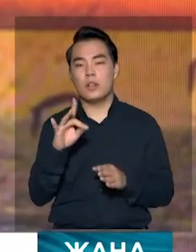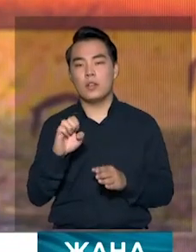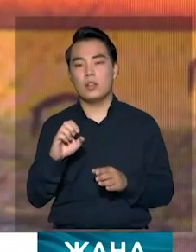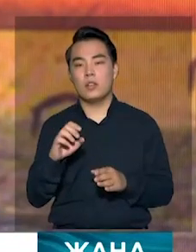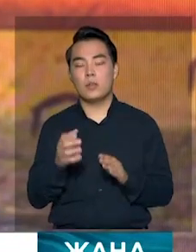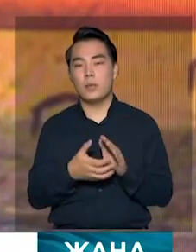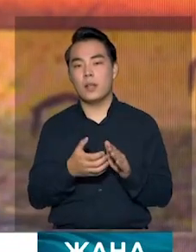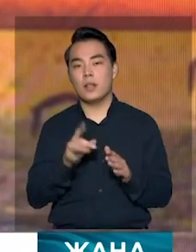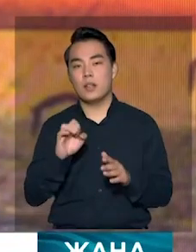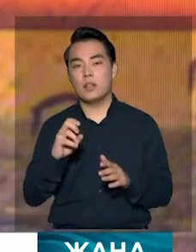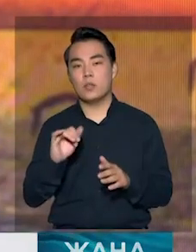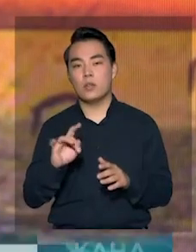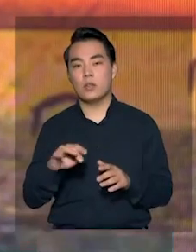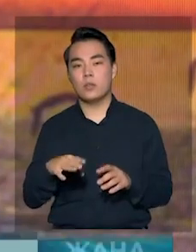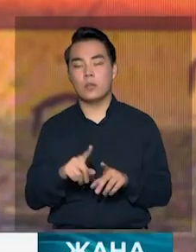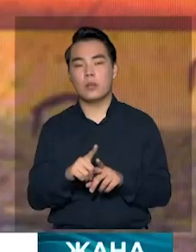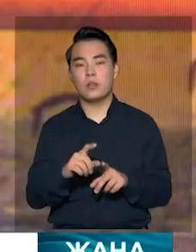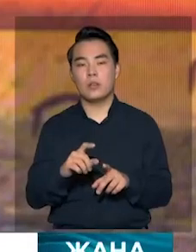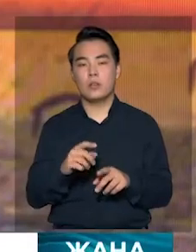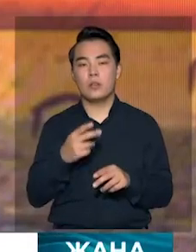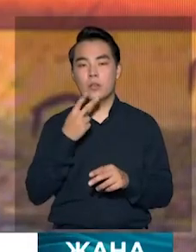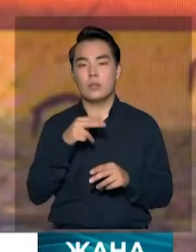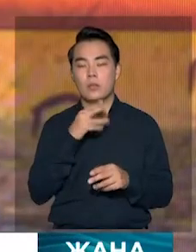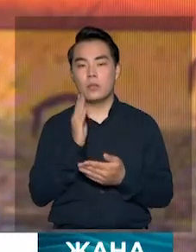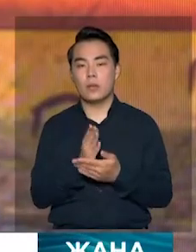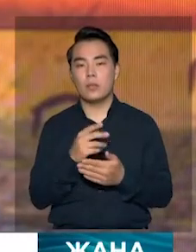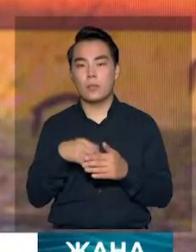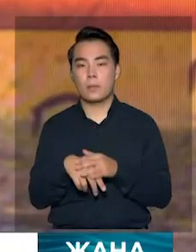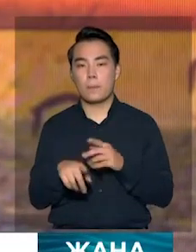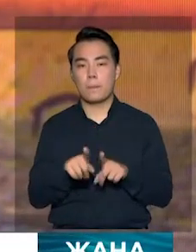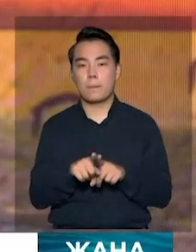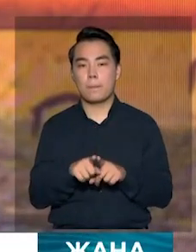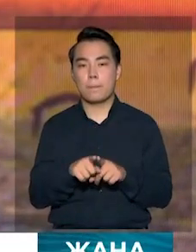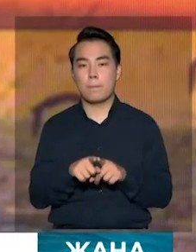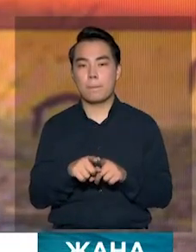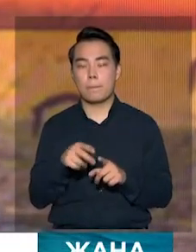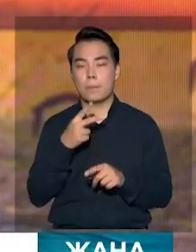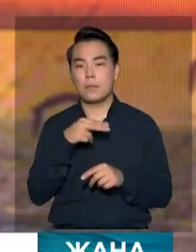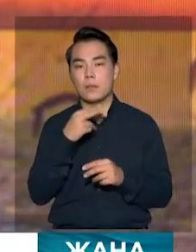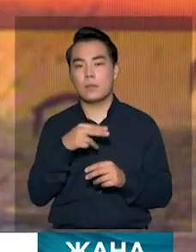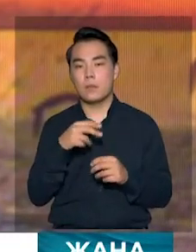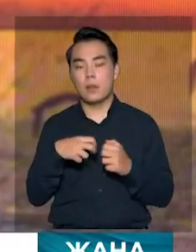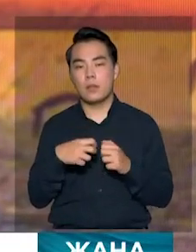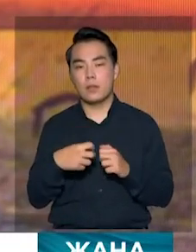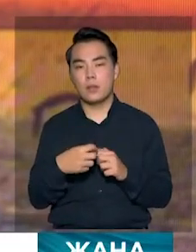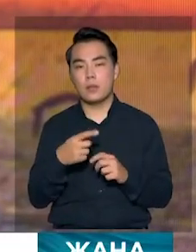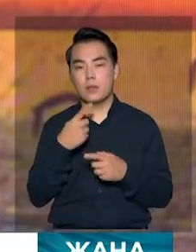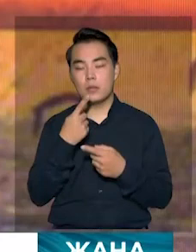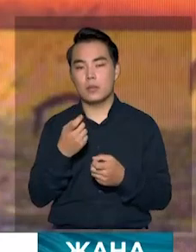министрі Бірекешев Серкалия Мұңғалиұлы атап өткенде, ол жөнінде жаңағы